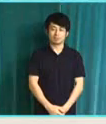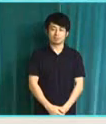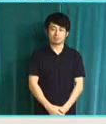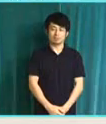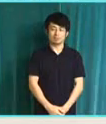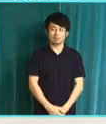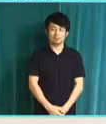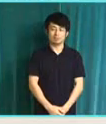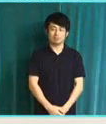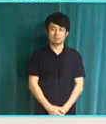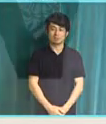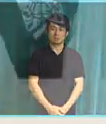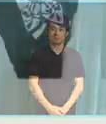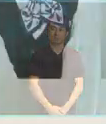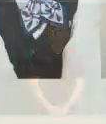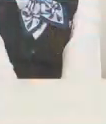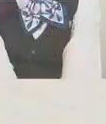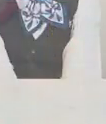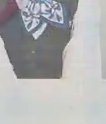ございます。